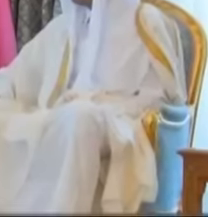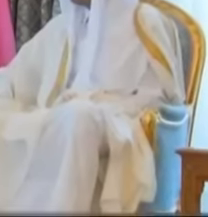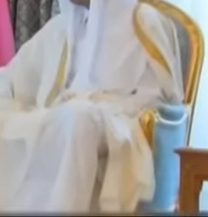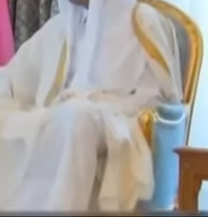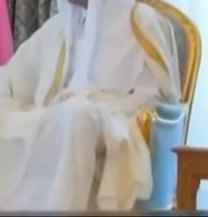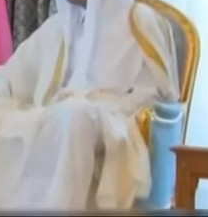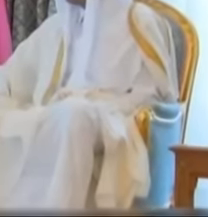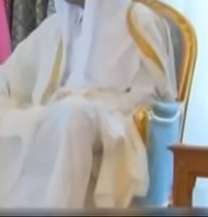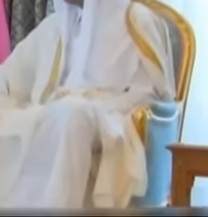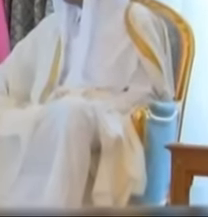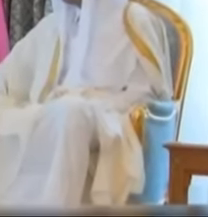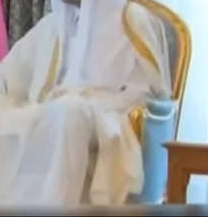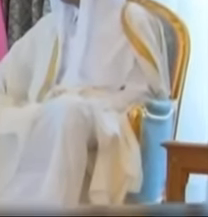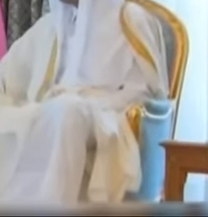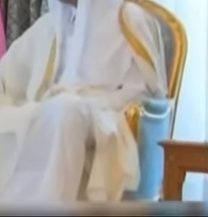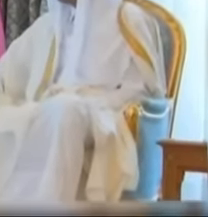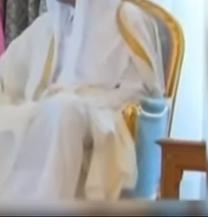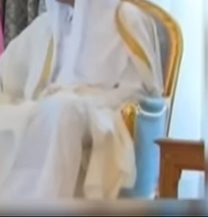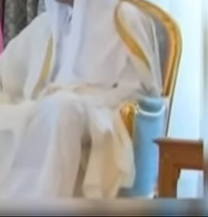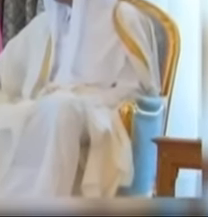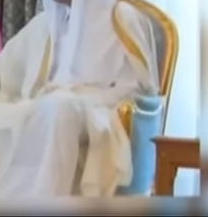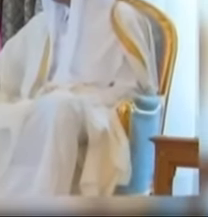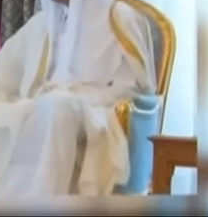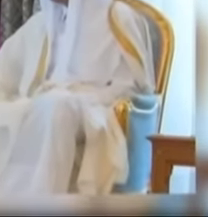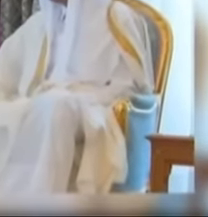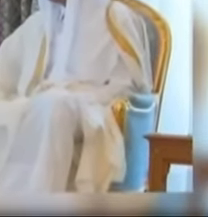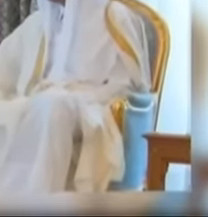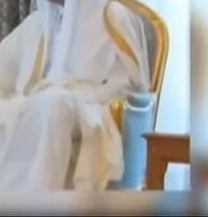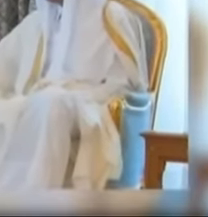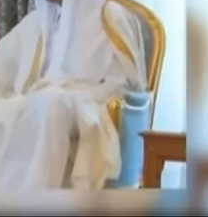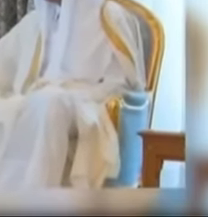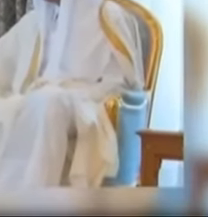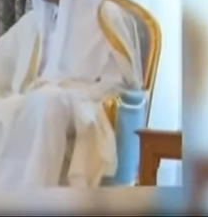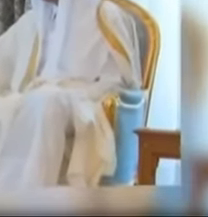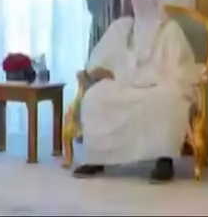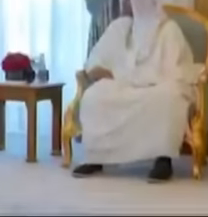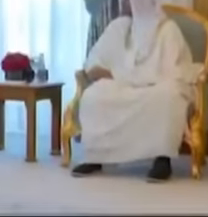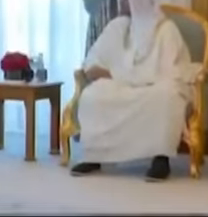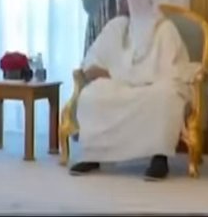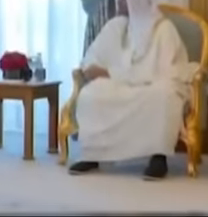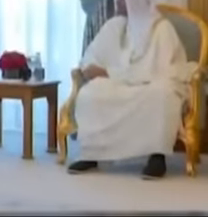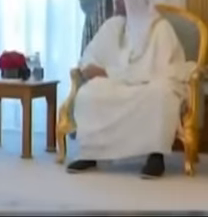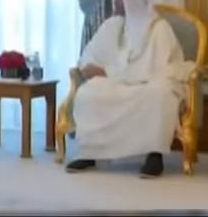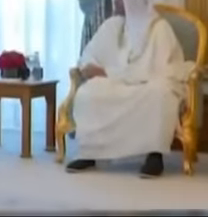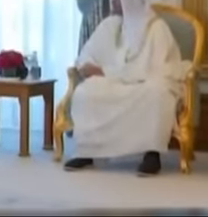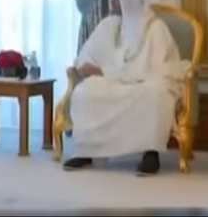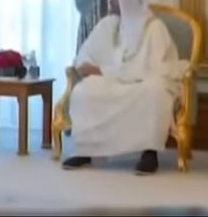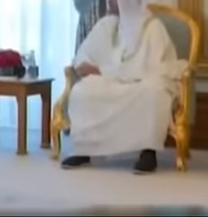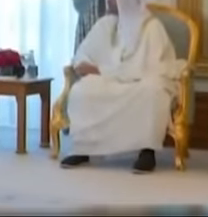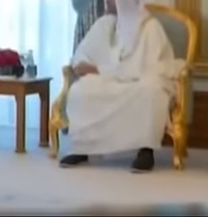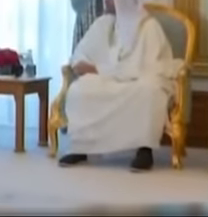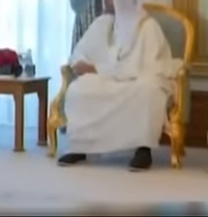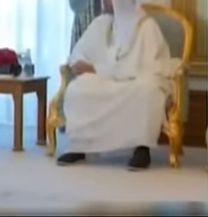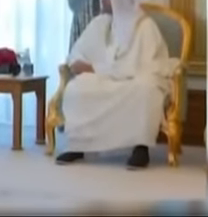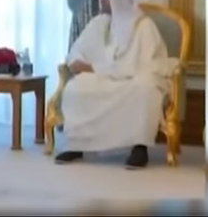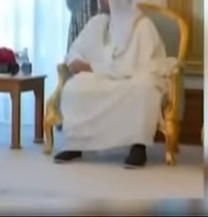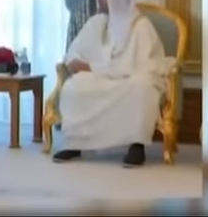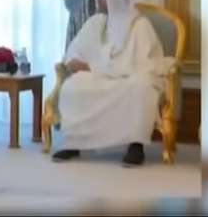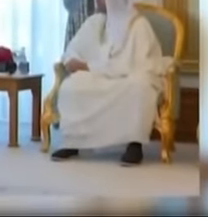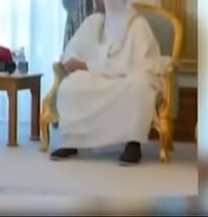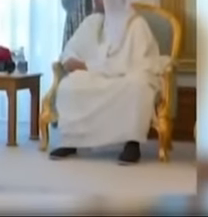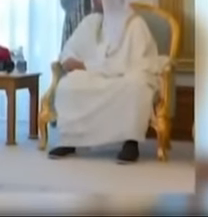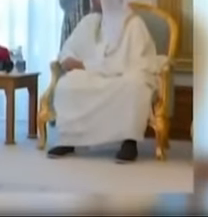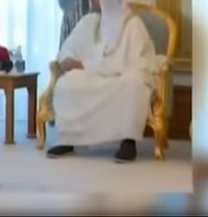L'émir du Qatar et le président Tshisekedi souhaitent vivement approfondir les relations entre les deux parties. Et